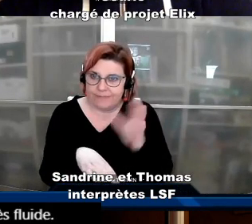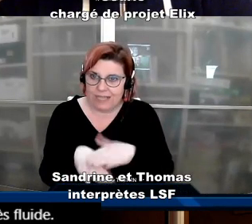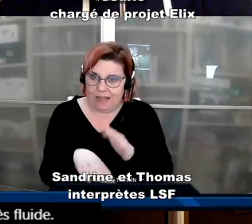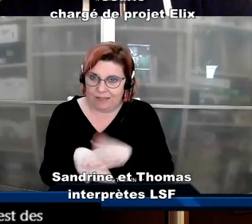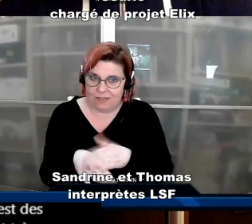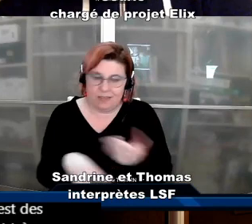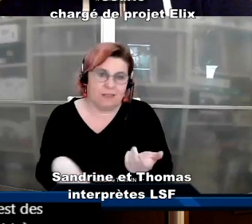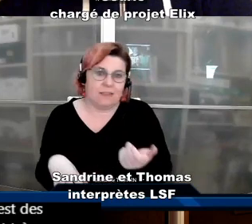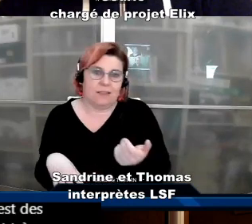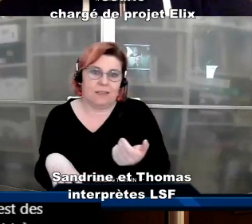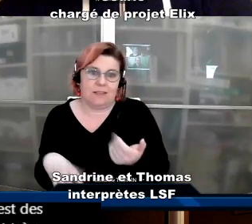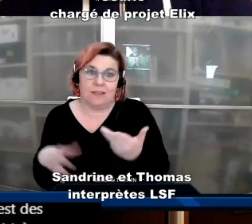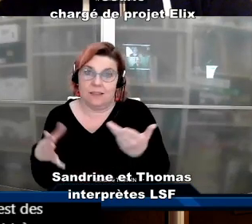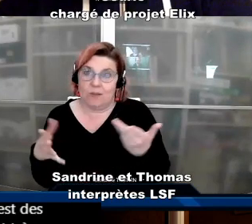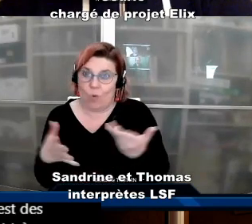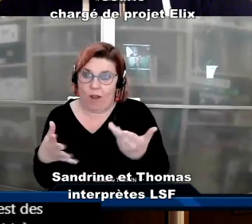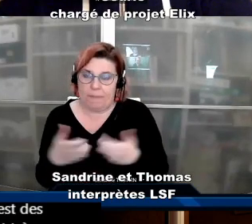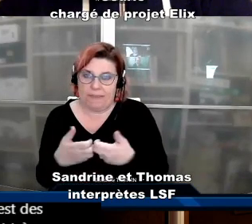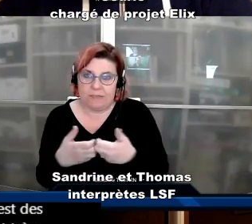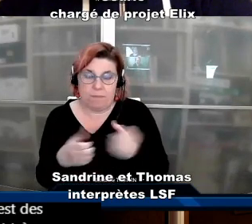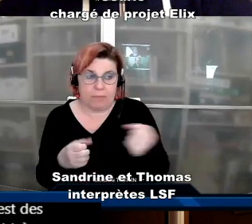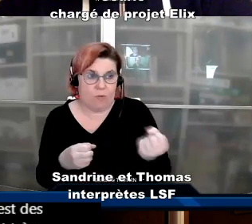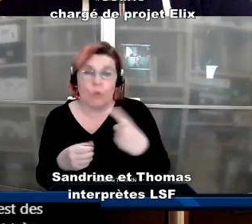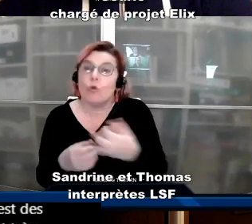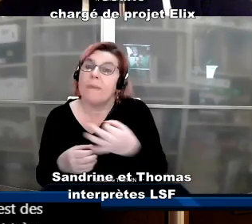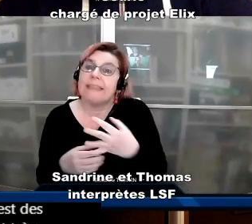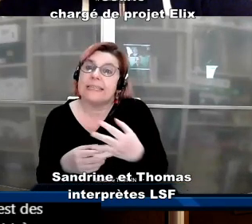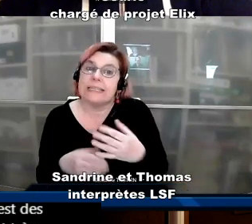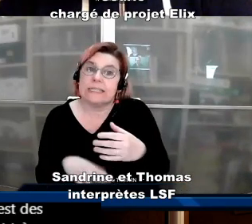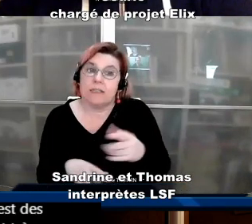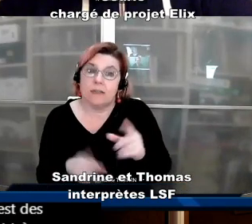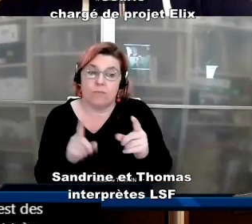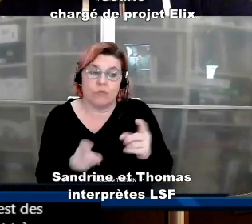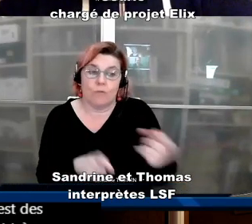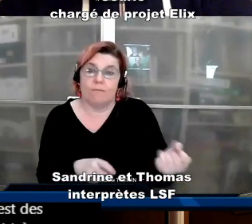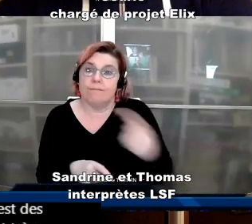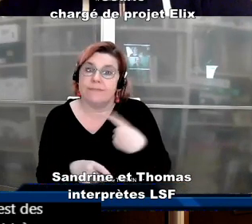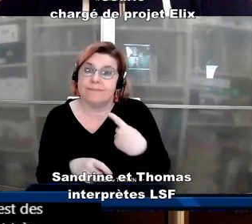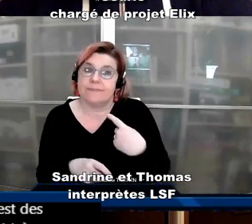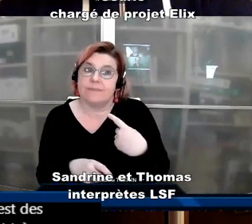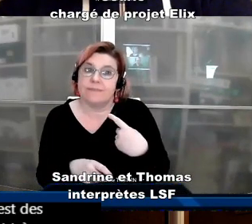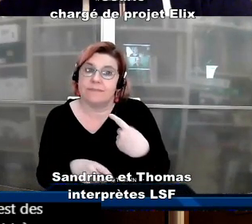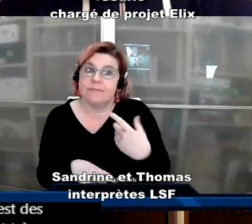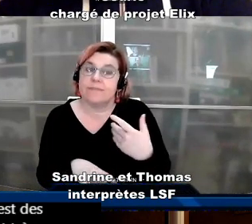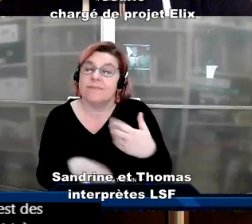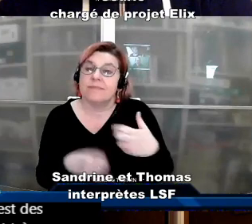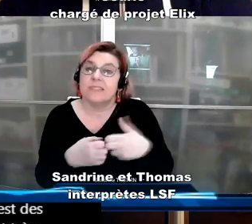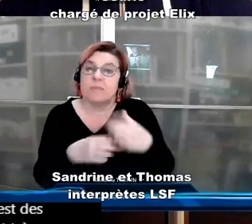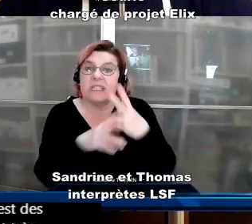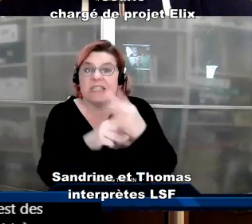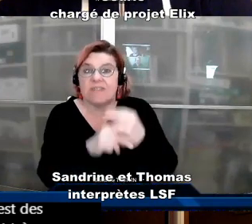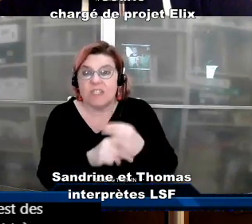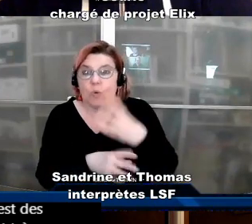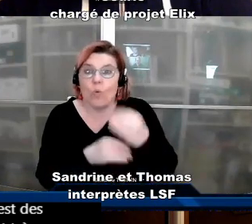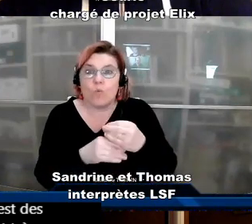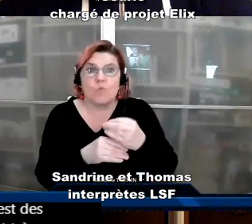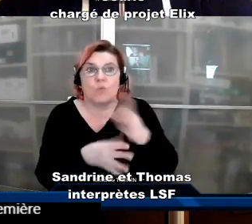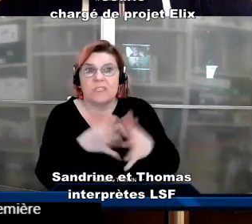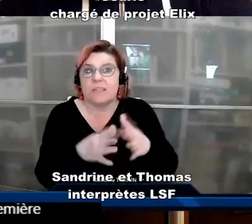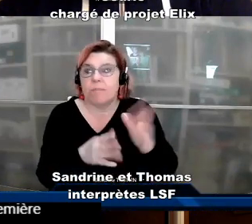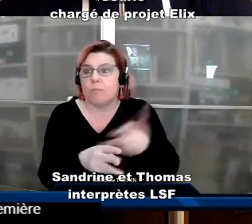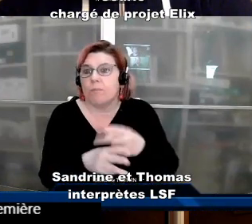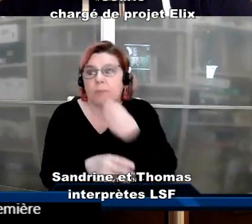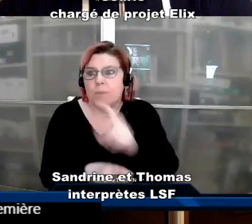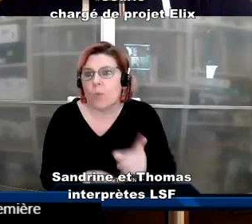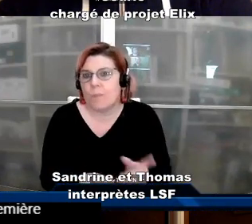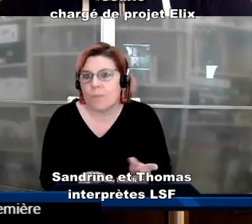de nous envoyer une alerte, donc c'est automatique, c'est un bouton, pour nous dire qu'un signe ou une définition n'est pas bonne. Parce